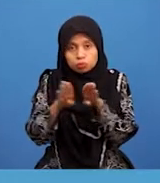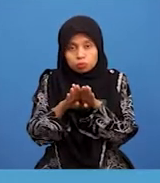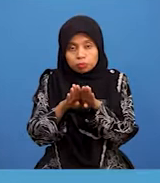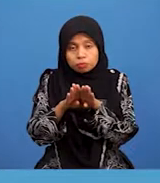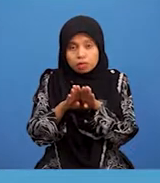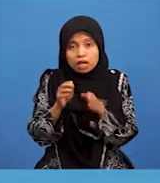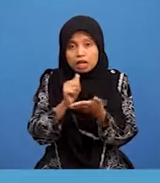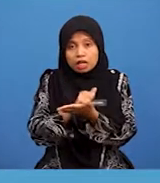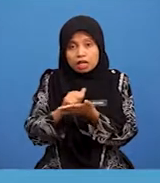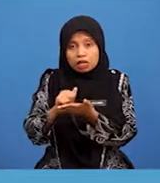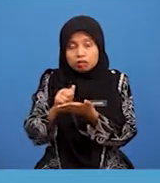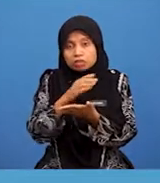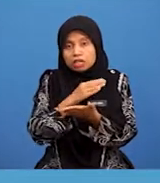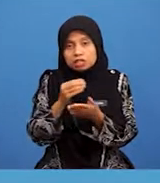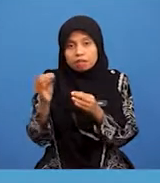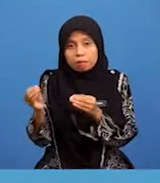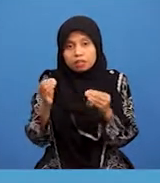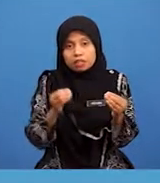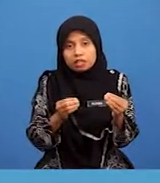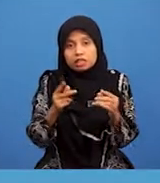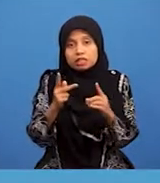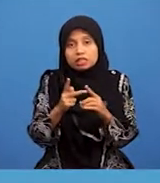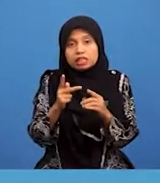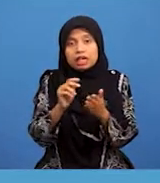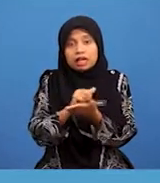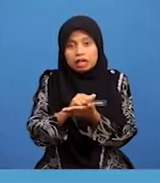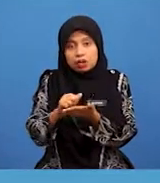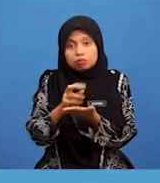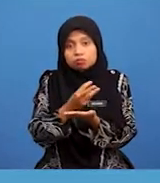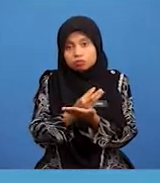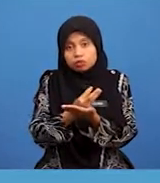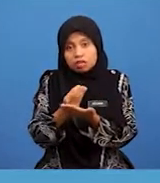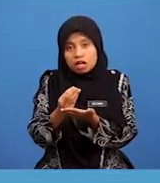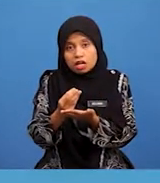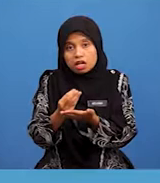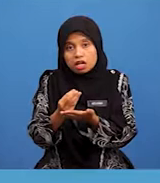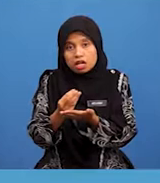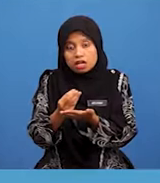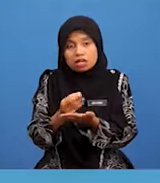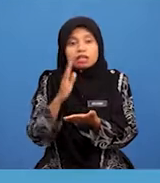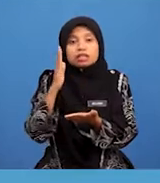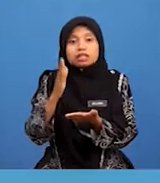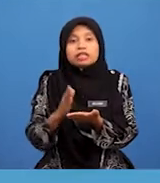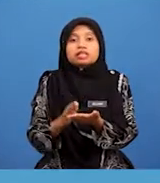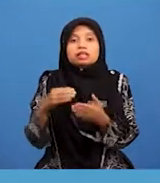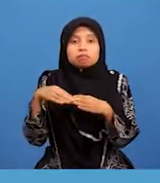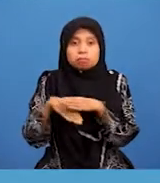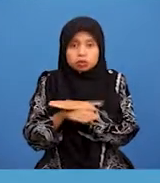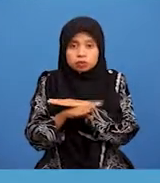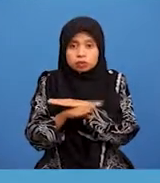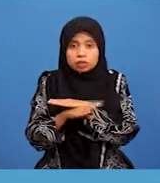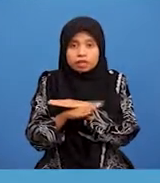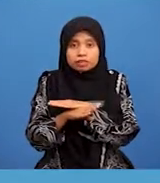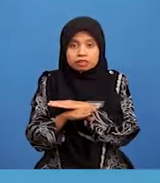perkongsi dan memindahkannya ke akaun modal perkongsi. Akaun semasa perkongsi akan didebitkan dan akaun